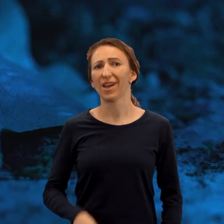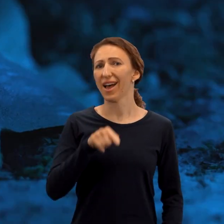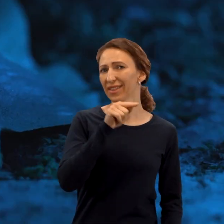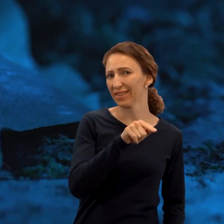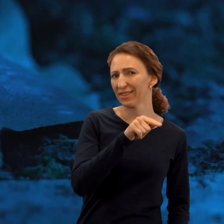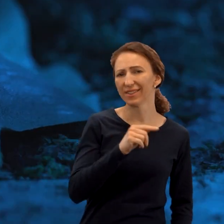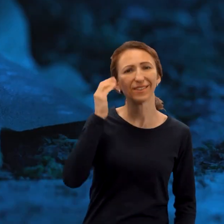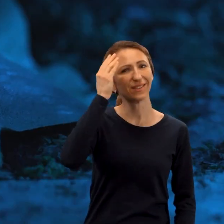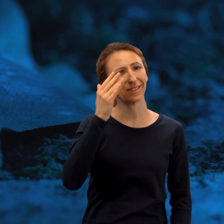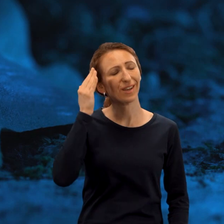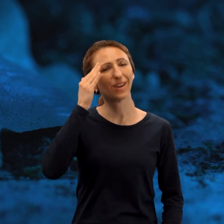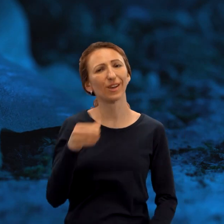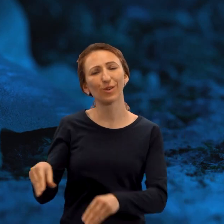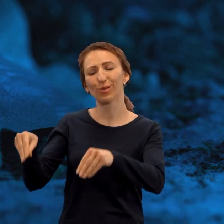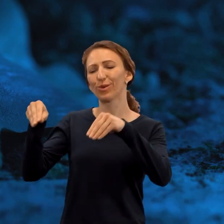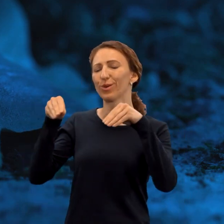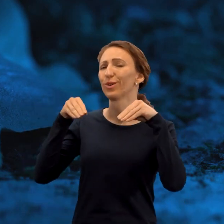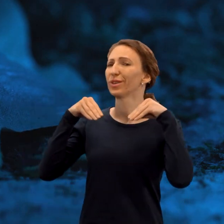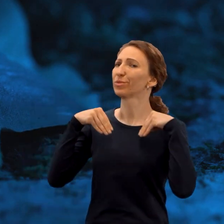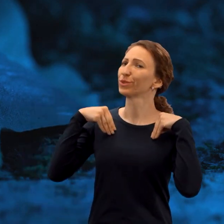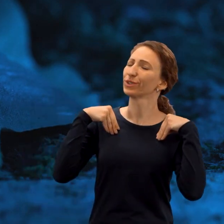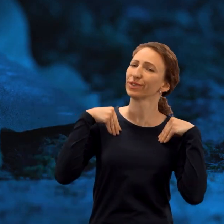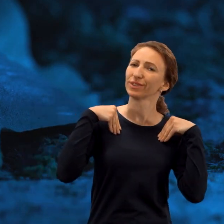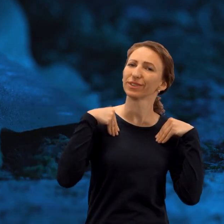się kołderką snu